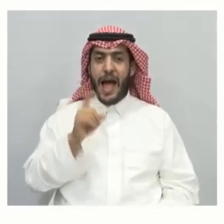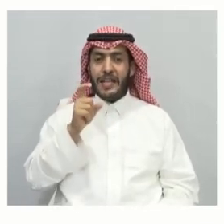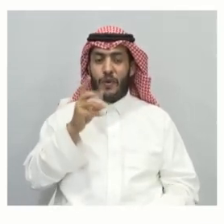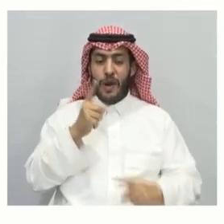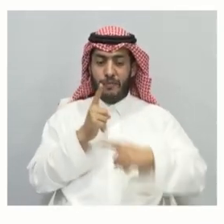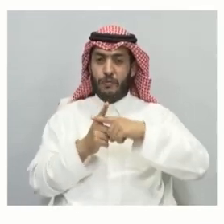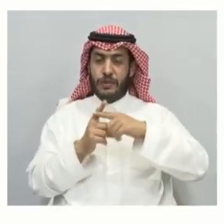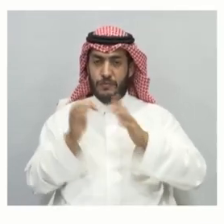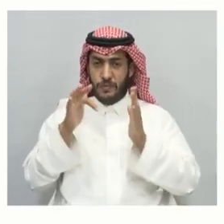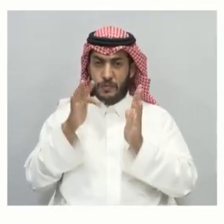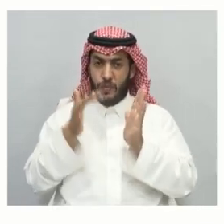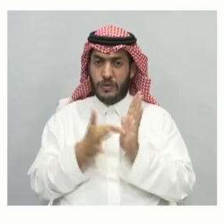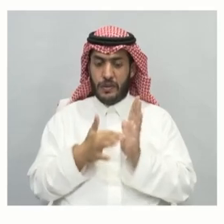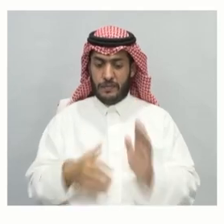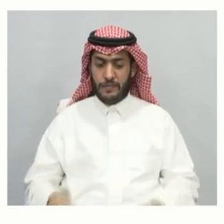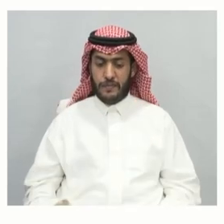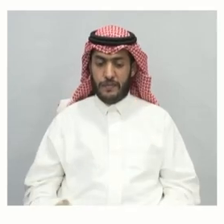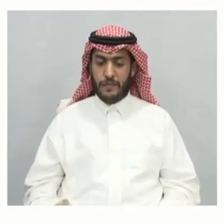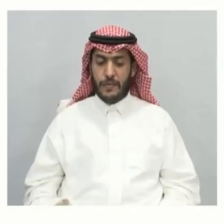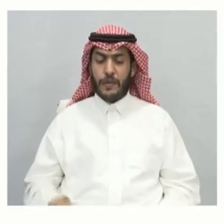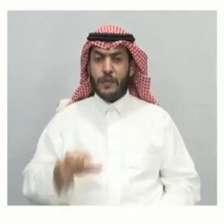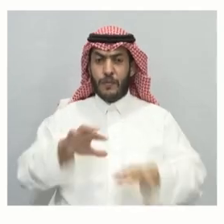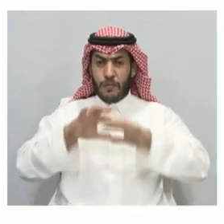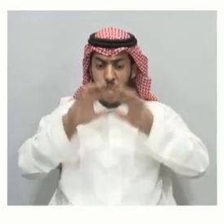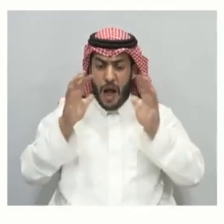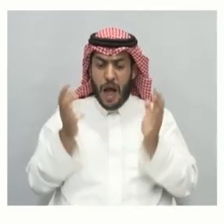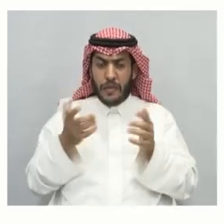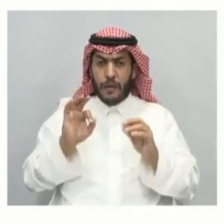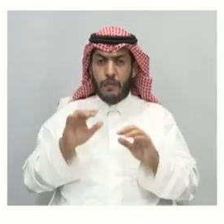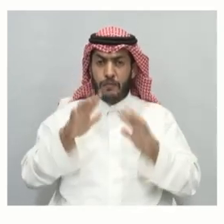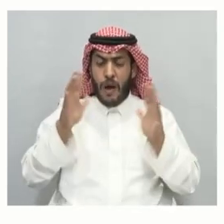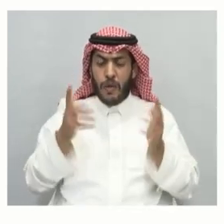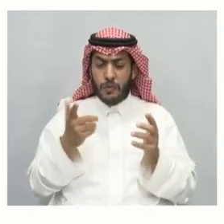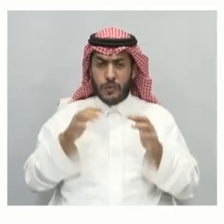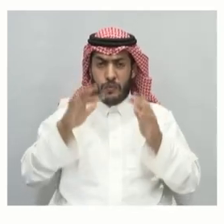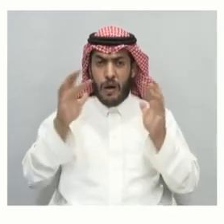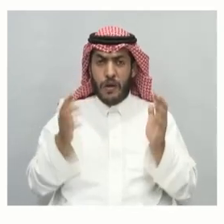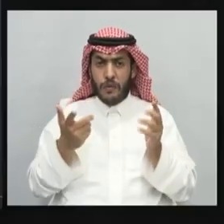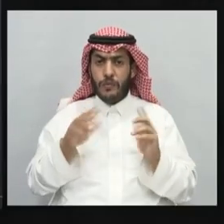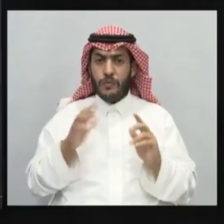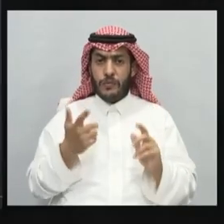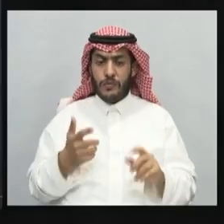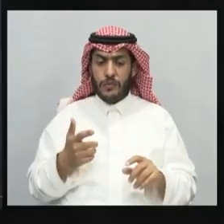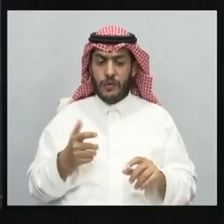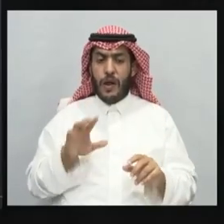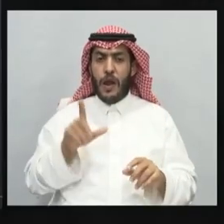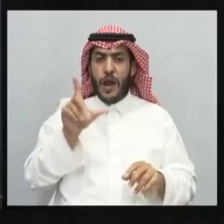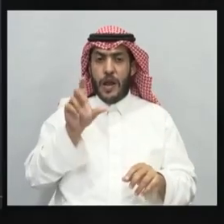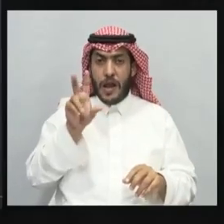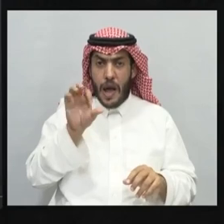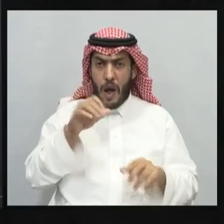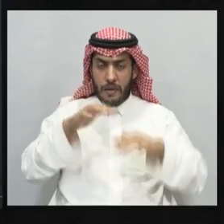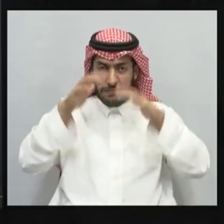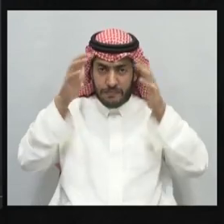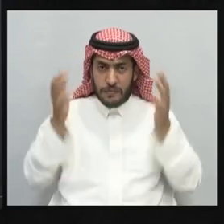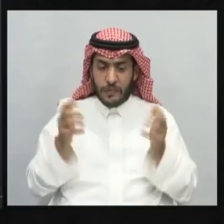في المنتصف في المنتصف محاطه ايش اللي محاطه هذه اللي هي النواه النواه